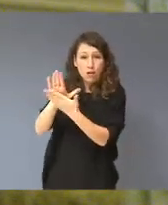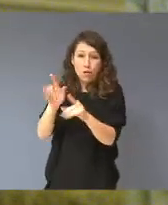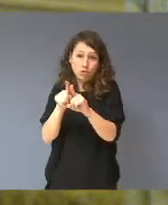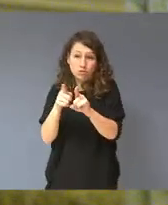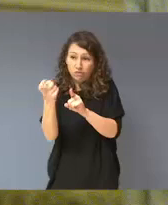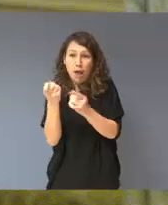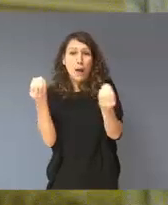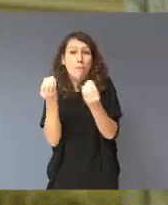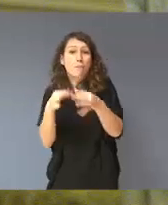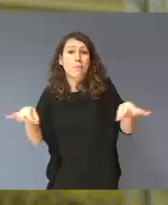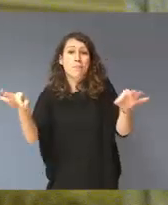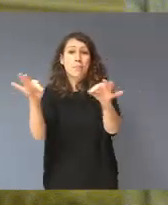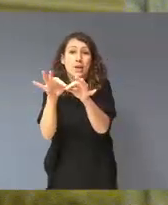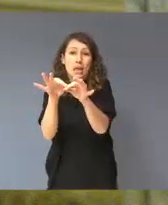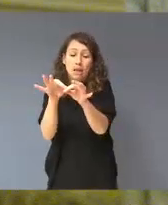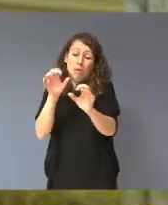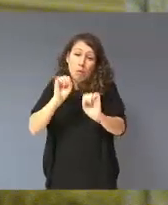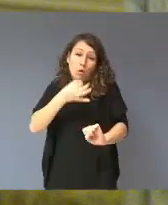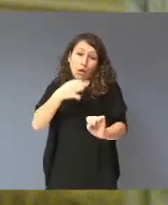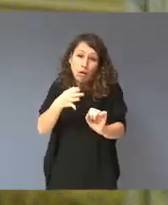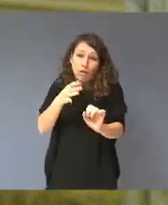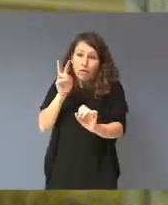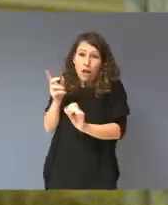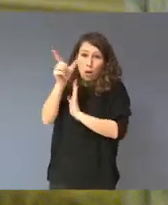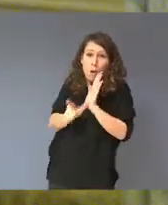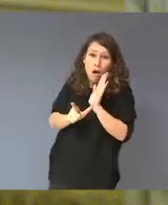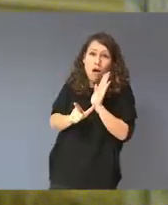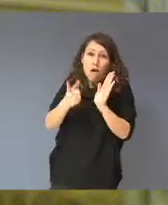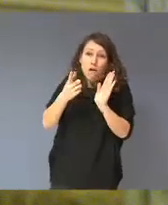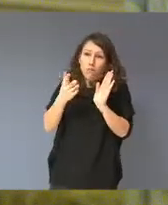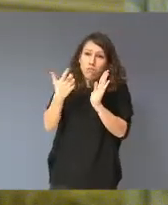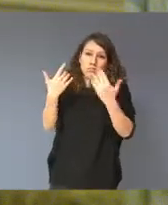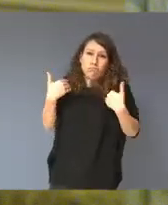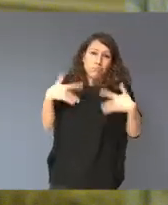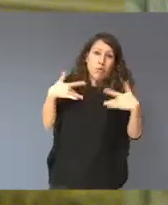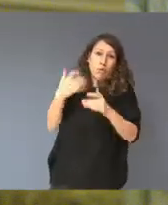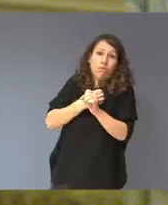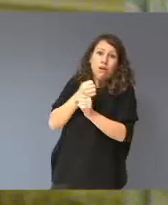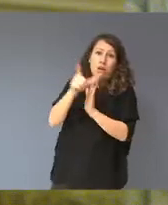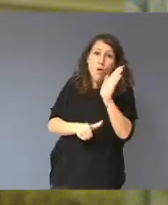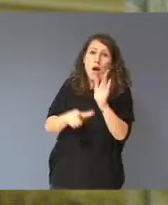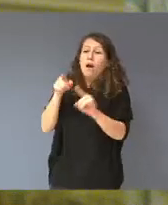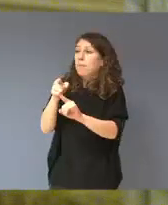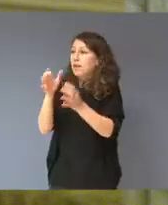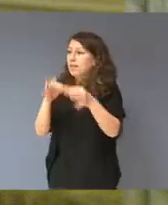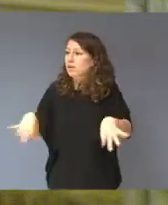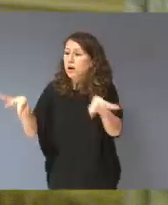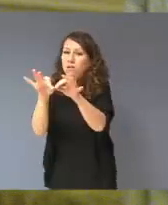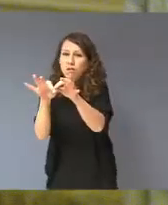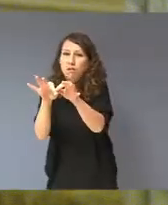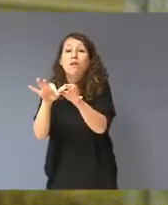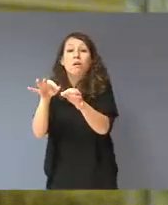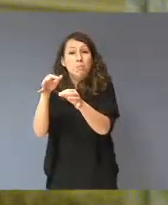peut les commenter, mais c'est la loi et ce n'est pas nous ici qui la faisons, ce sont des pays dits sûrs, et il y a très peu de chances que leur demande